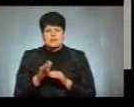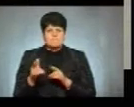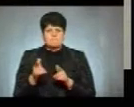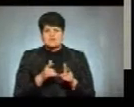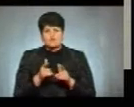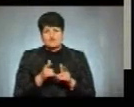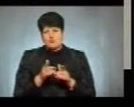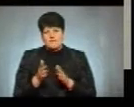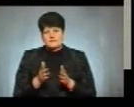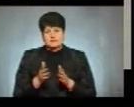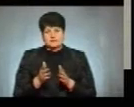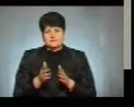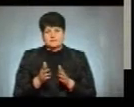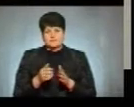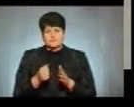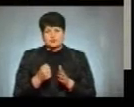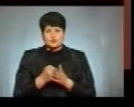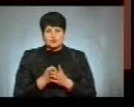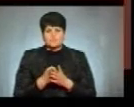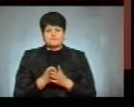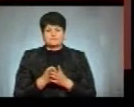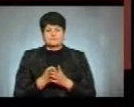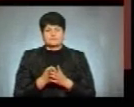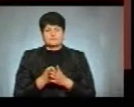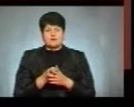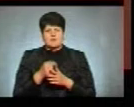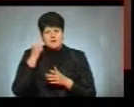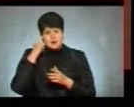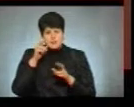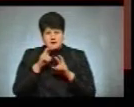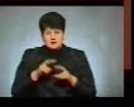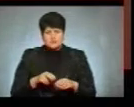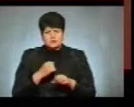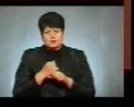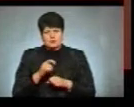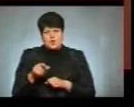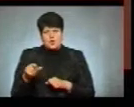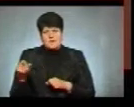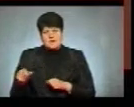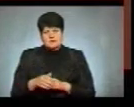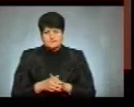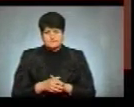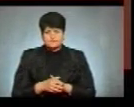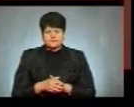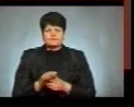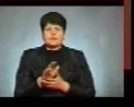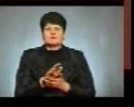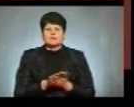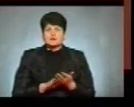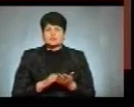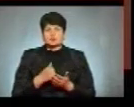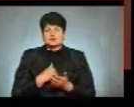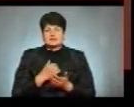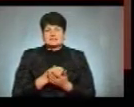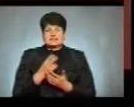непідготовлених, скажімо так, до якоїсь аналітичної роботи громадян. Далі у нас є